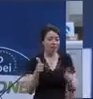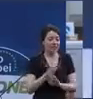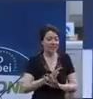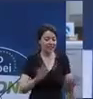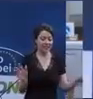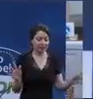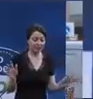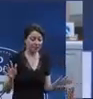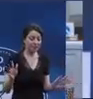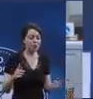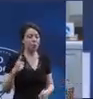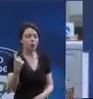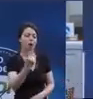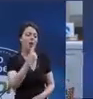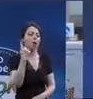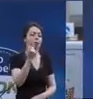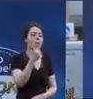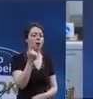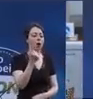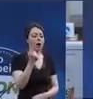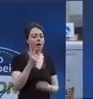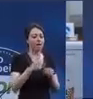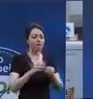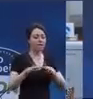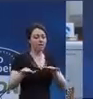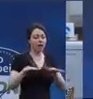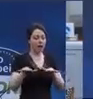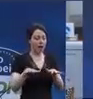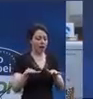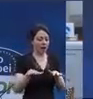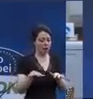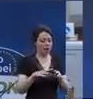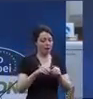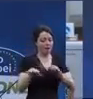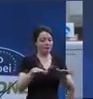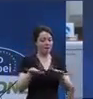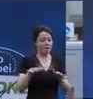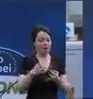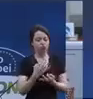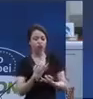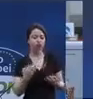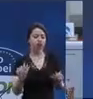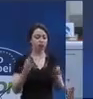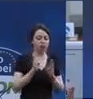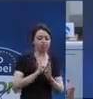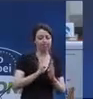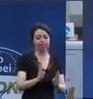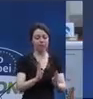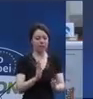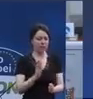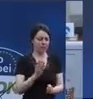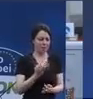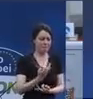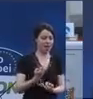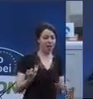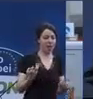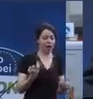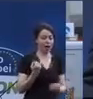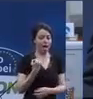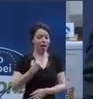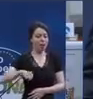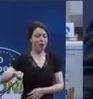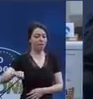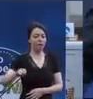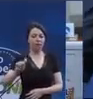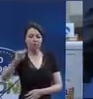esiste qualcuno che fa le cose giuste rette e fatte bene che alla fine non